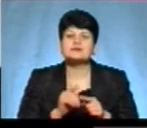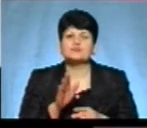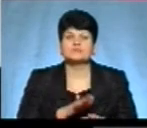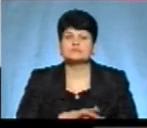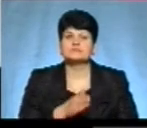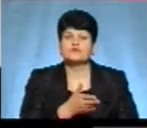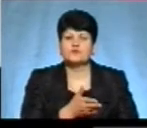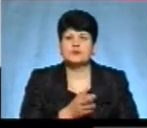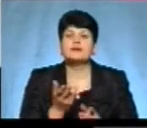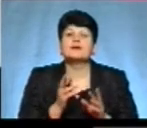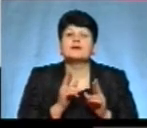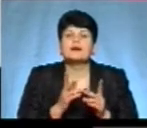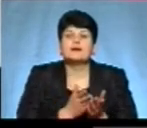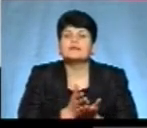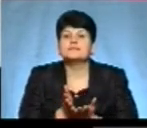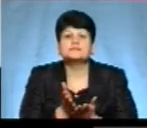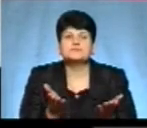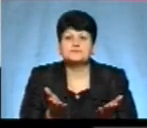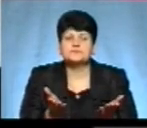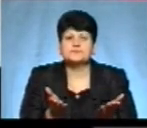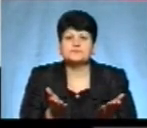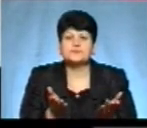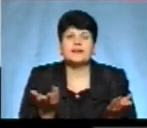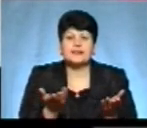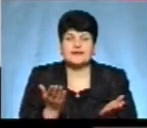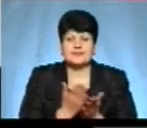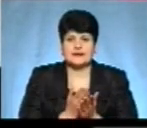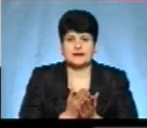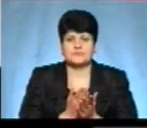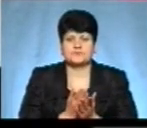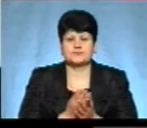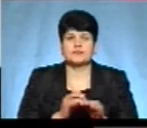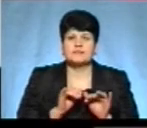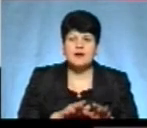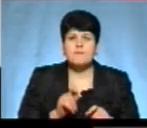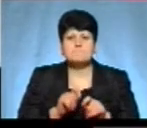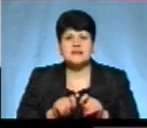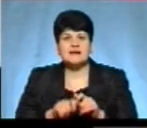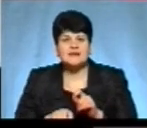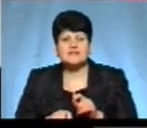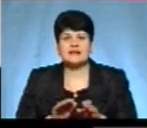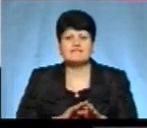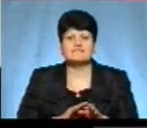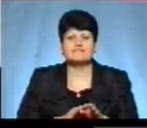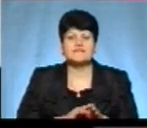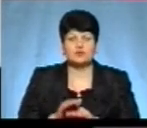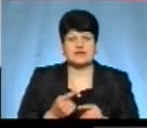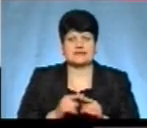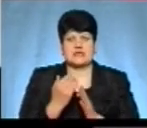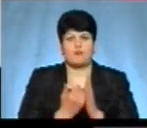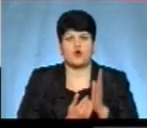реалізовувати. Якими механізмами, які конкретні механізми, які є певні індикатори, як можна перевірити виконання цієї